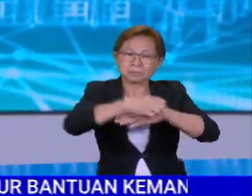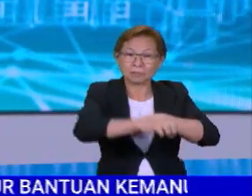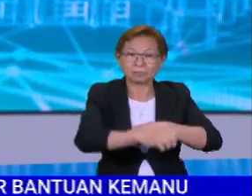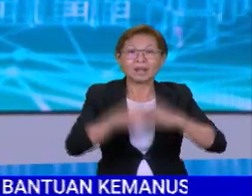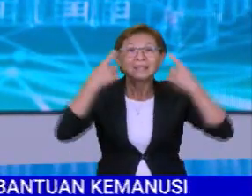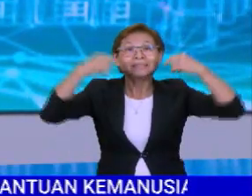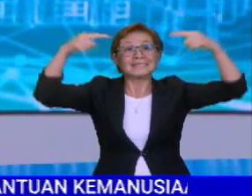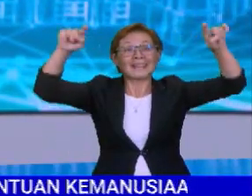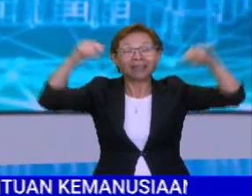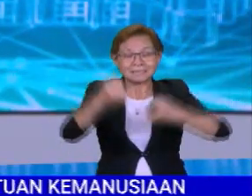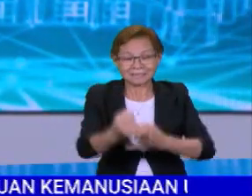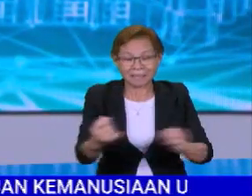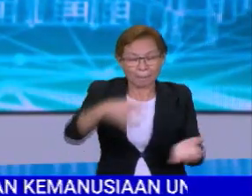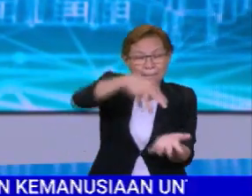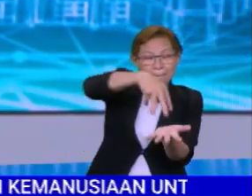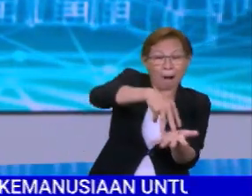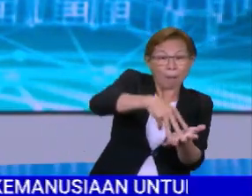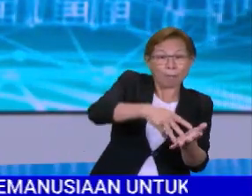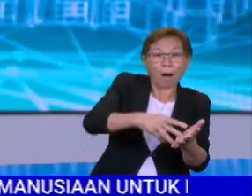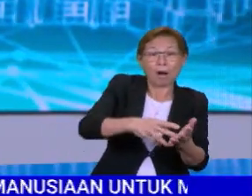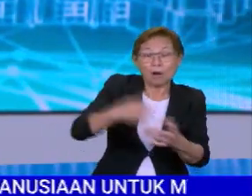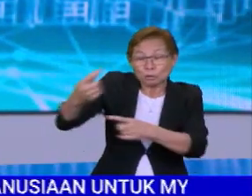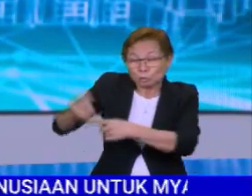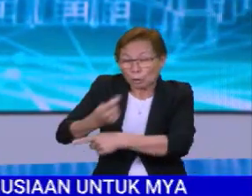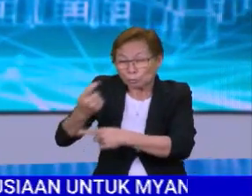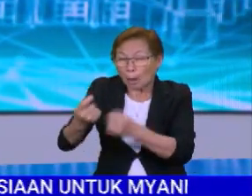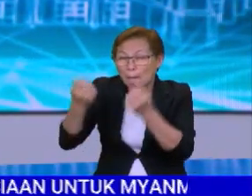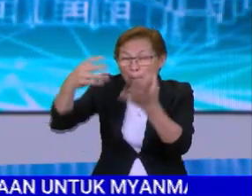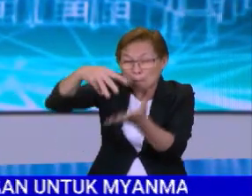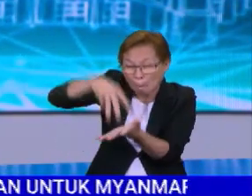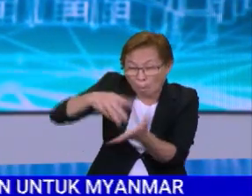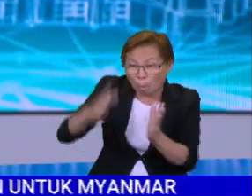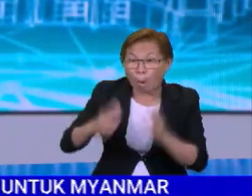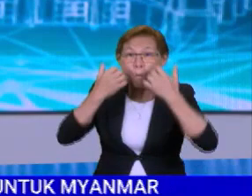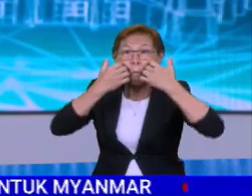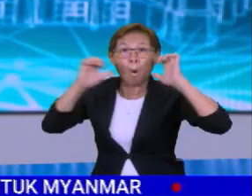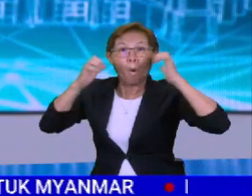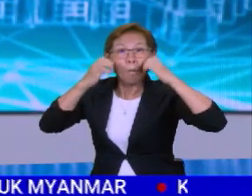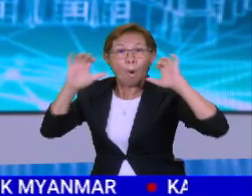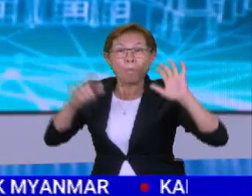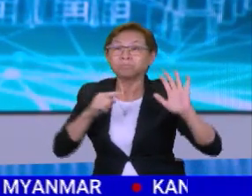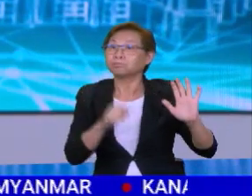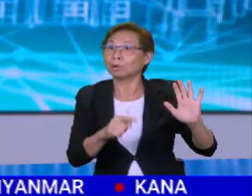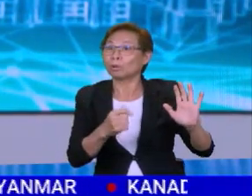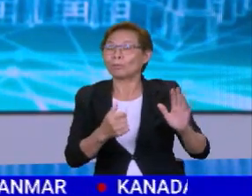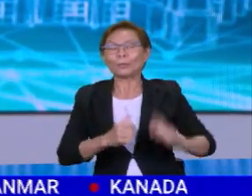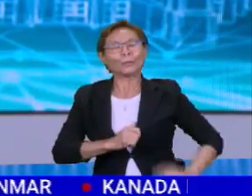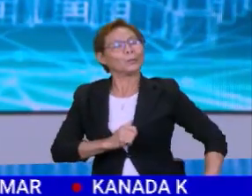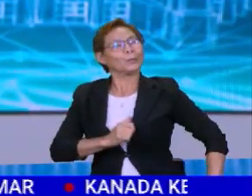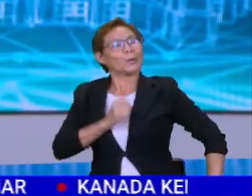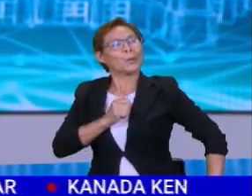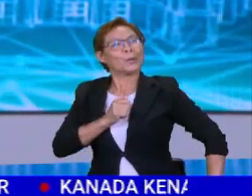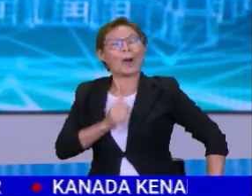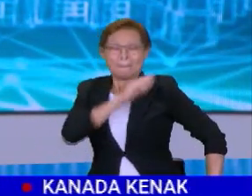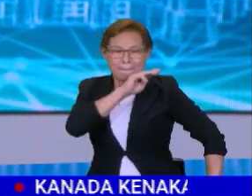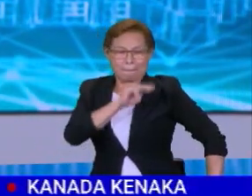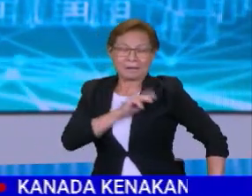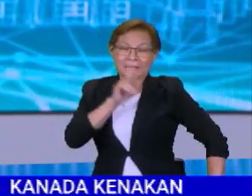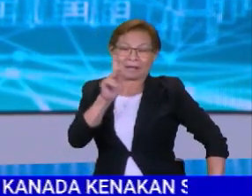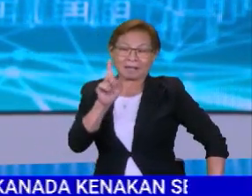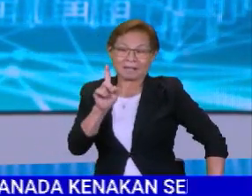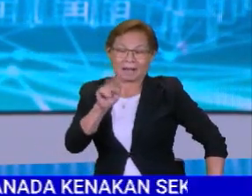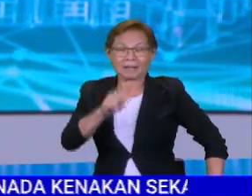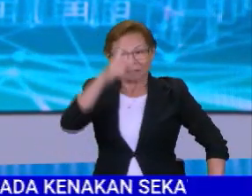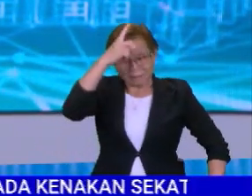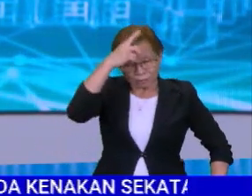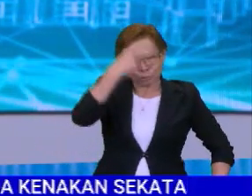Kejayaan Jabatan Penjara melahirkan ramai banduan berkemahiran disifatkan sebagai membanggakan. Menteri Dalam Negeri Datuk